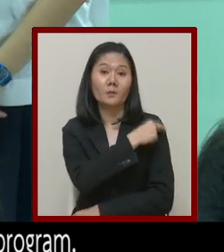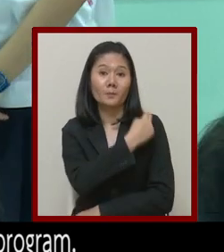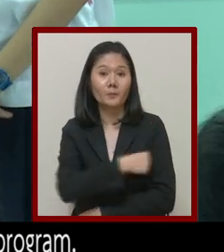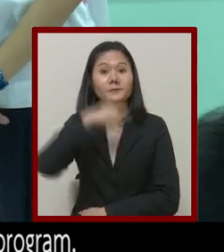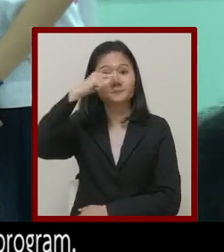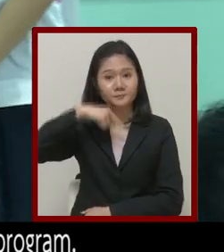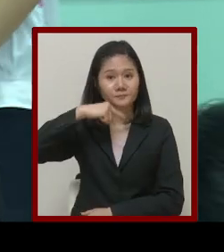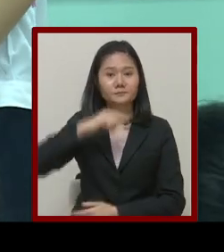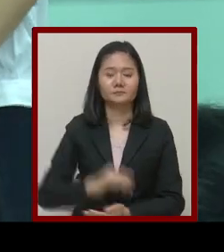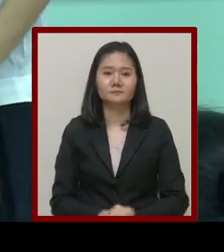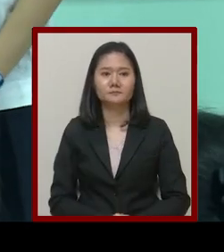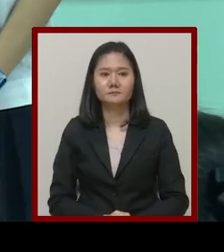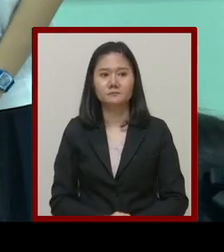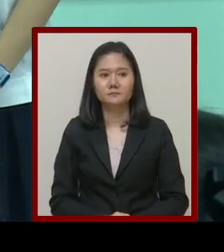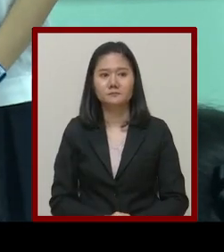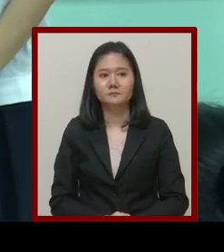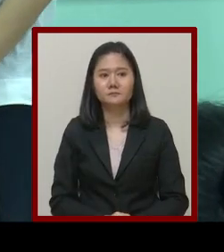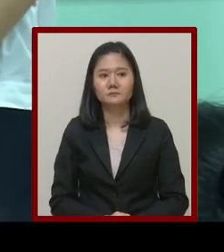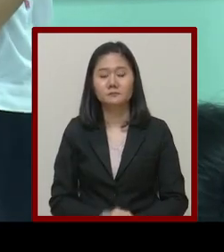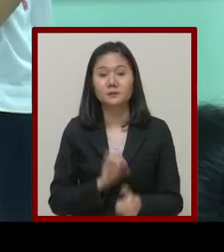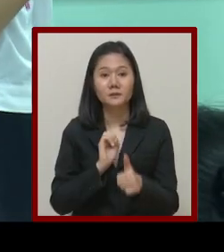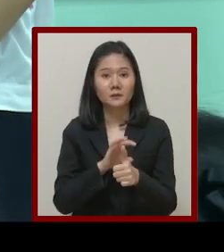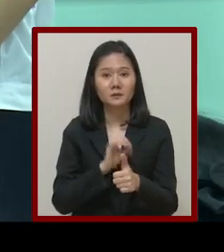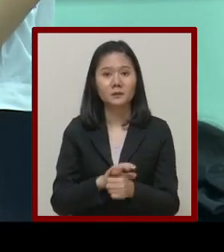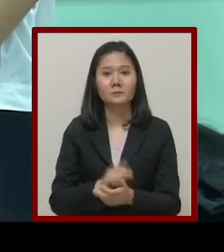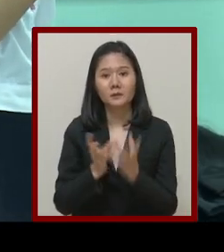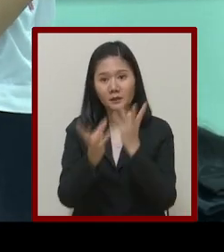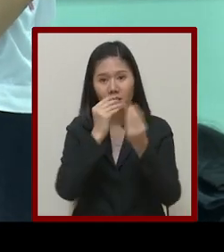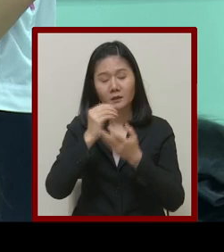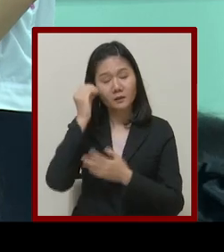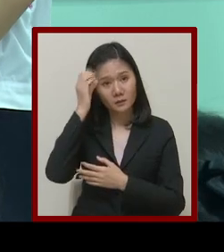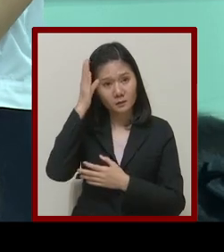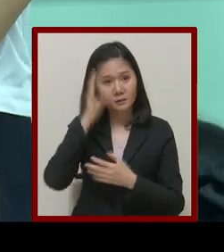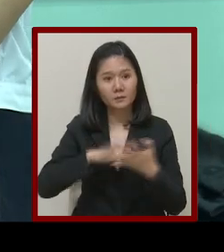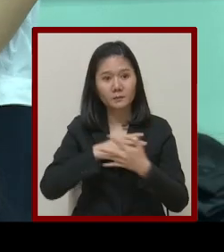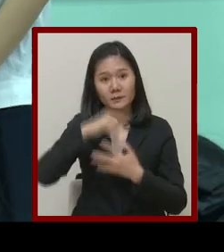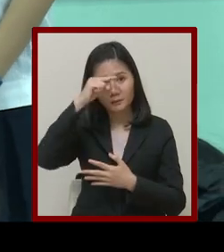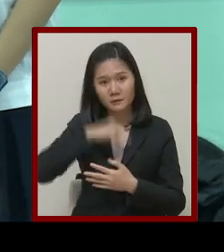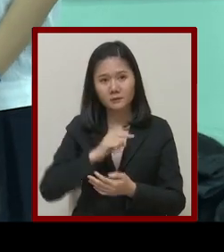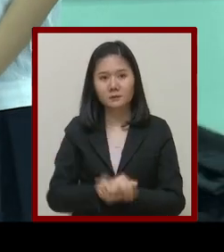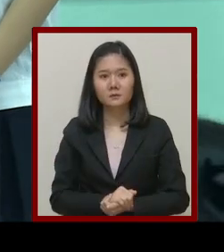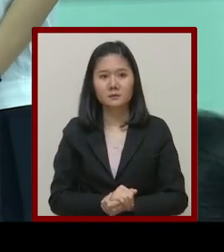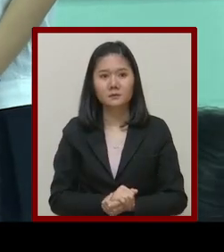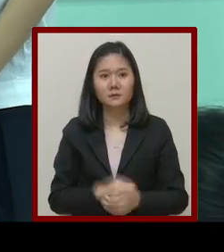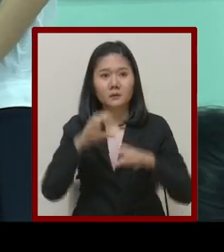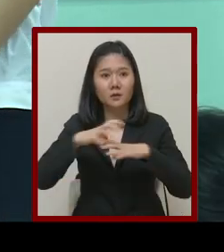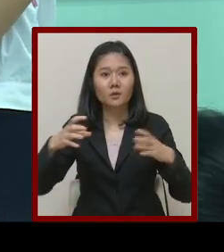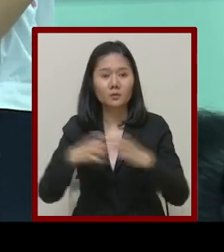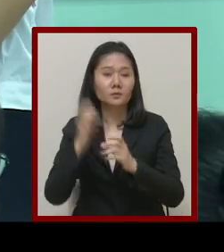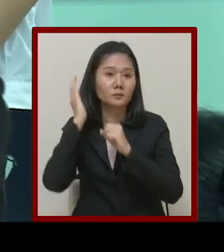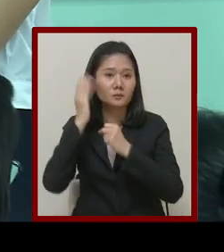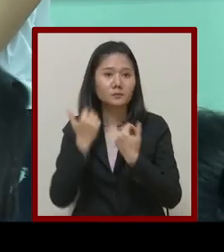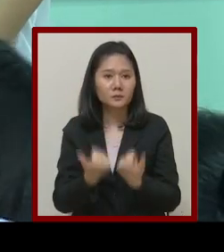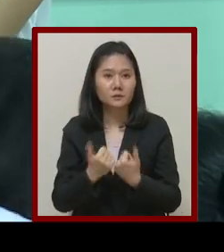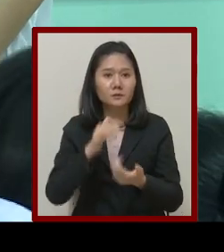ะค่ะต่อไปนะคะจะขอแนะนำการเรียนรู้แพทย์แผนไทยค่ะที่ที่กลุ่มดิฉันจะนำเสน